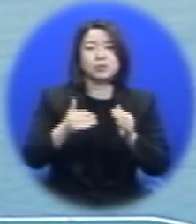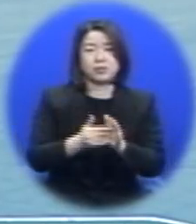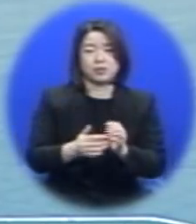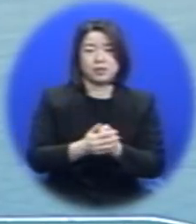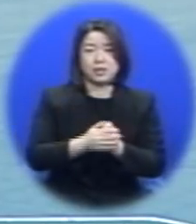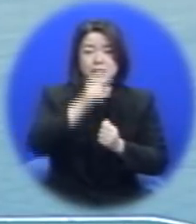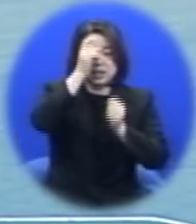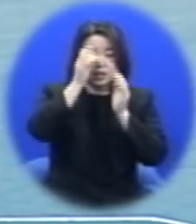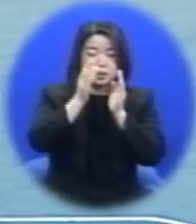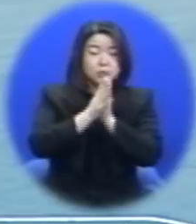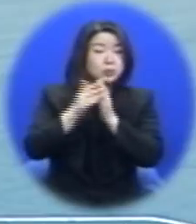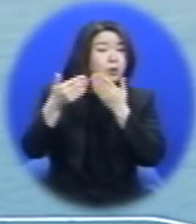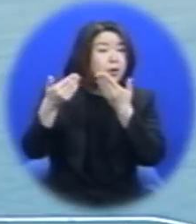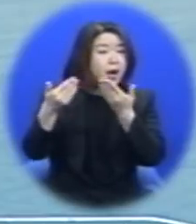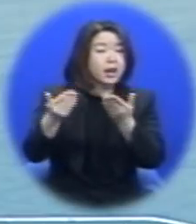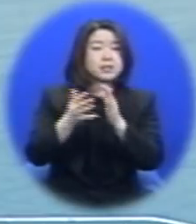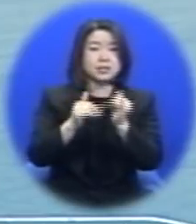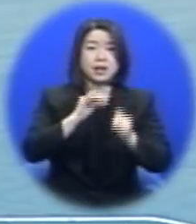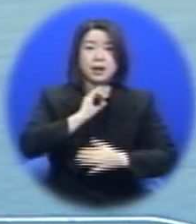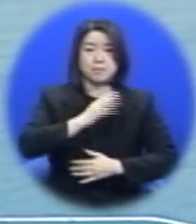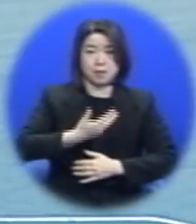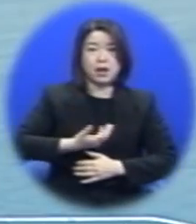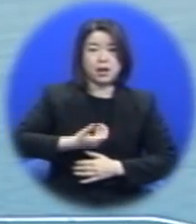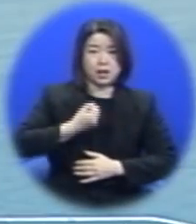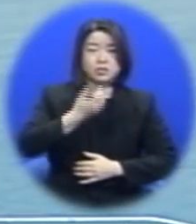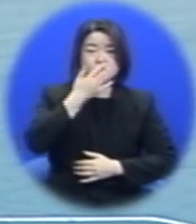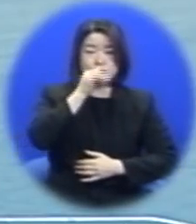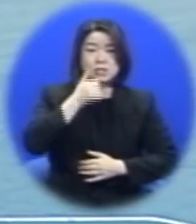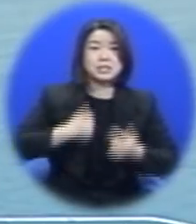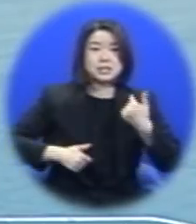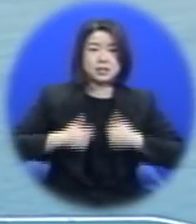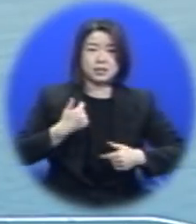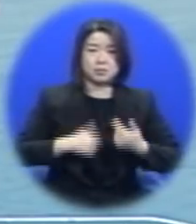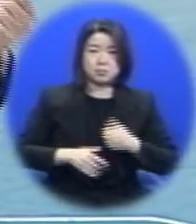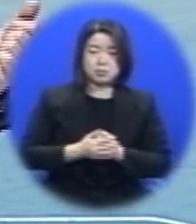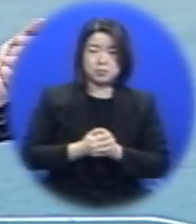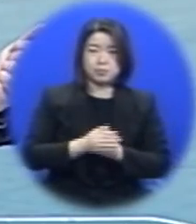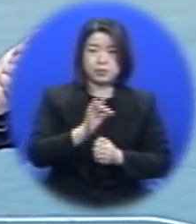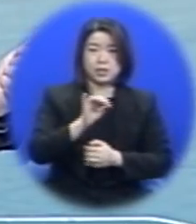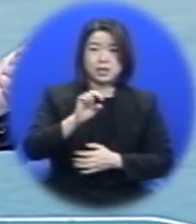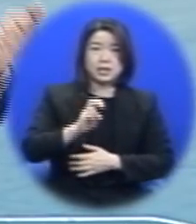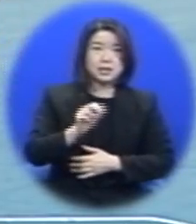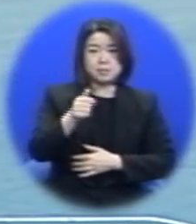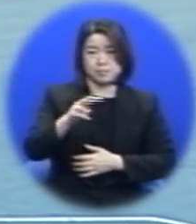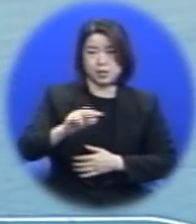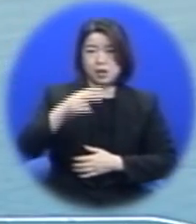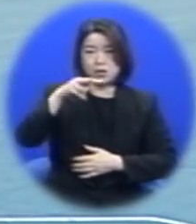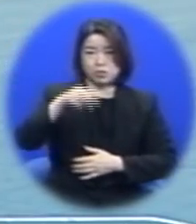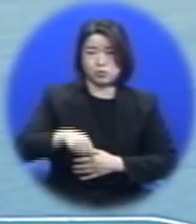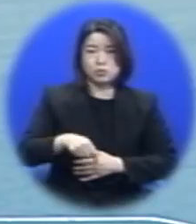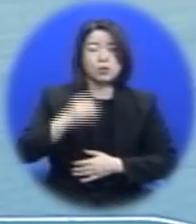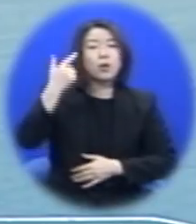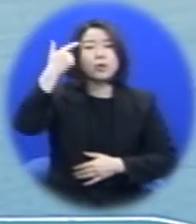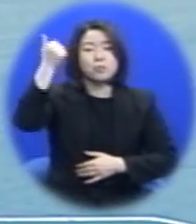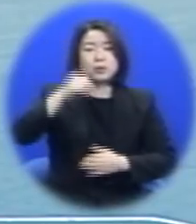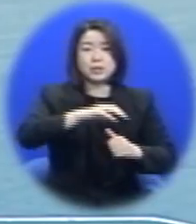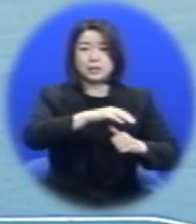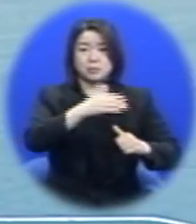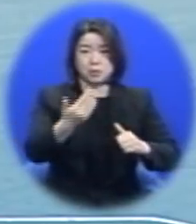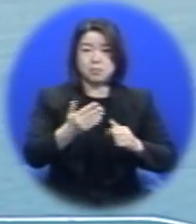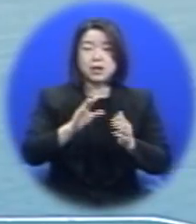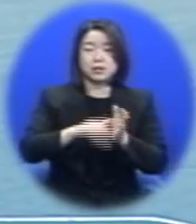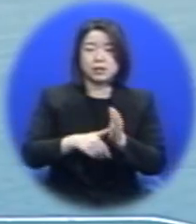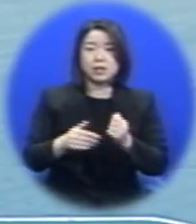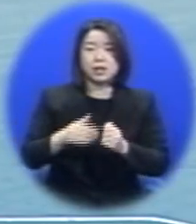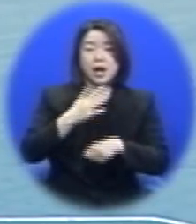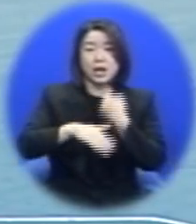기도한 사람만 느끼는 기쁨일 것 같습니다. 임현수 목사님 석방 때 하나님께서 우리의 기도를 격려해 주신